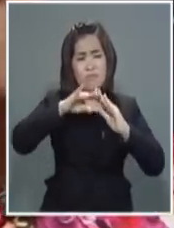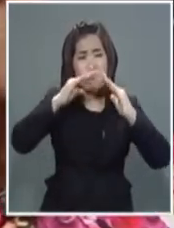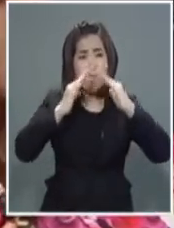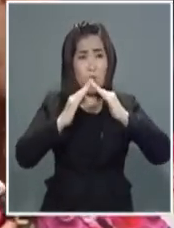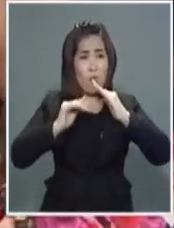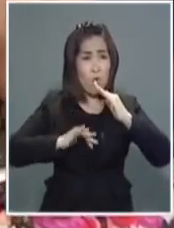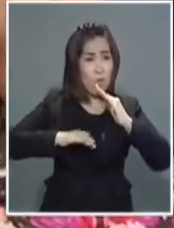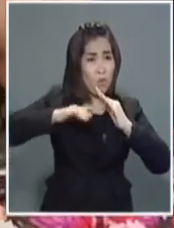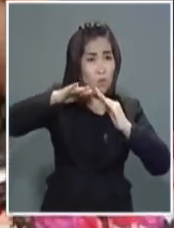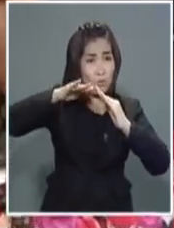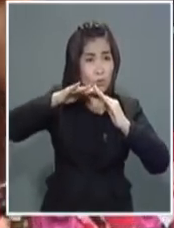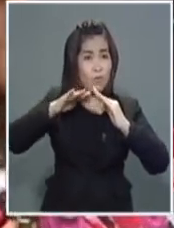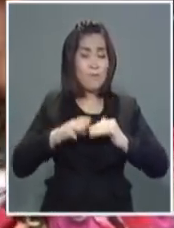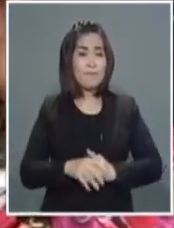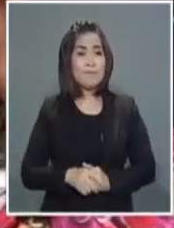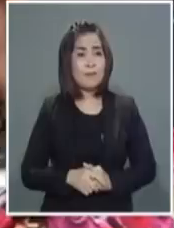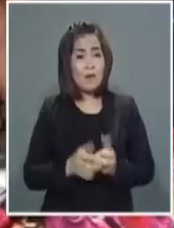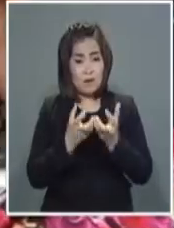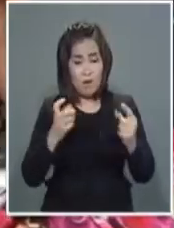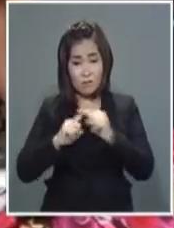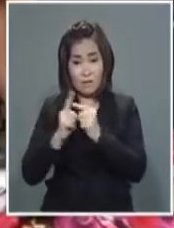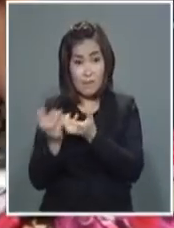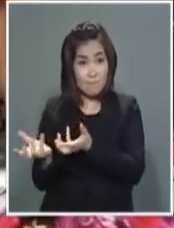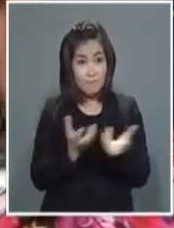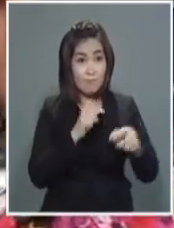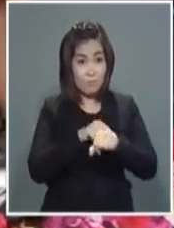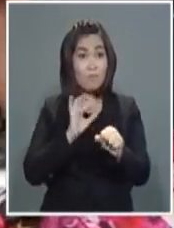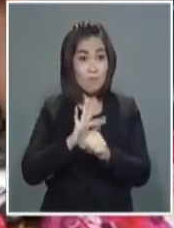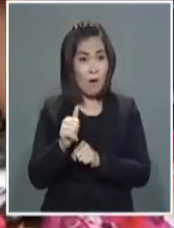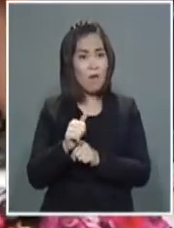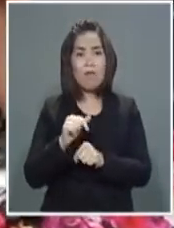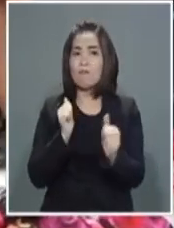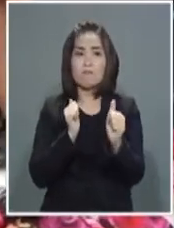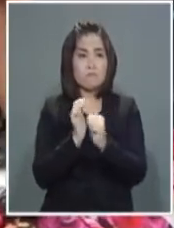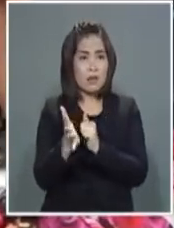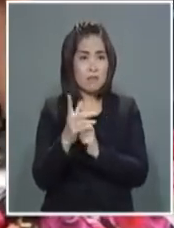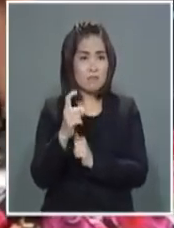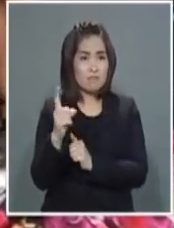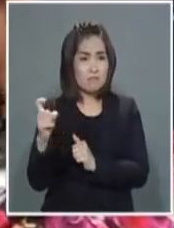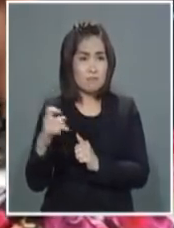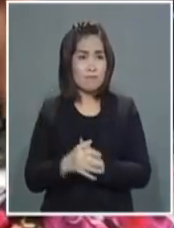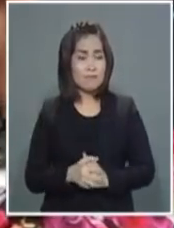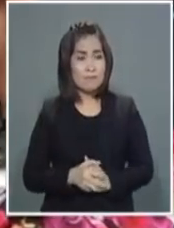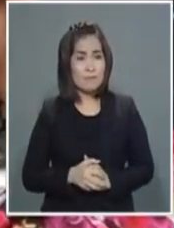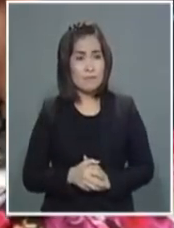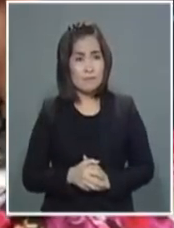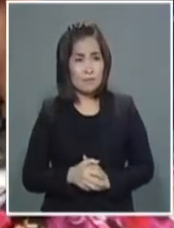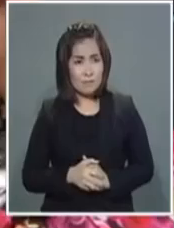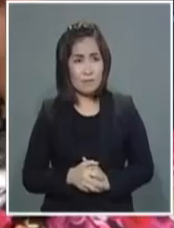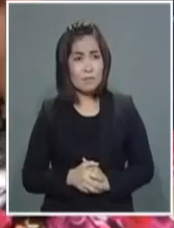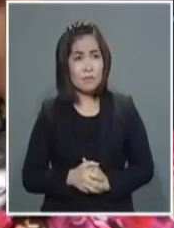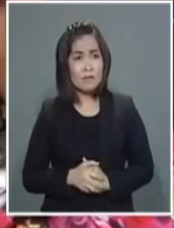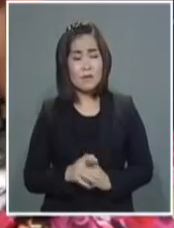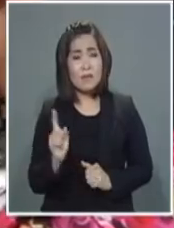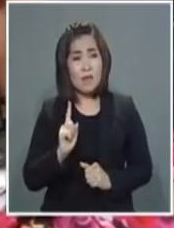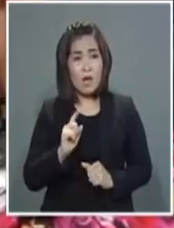าคอกไล่เก็บทันไหมคะ ไม่ทันตียุก็ยุตีป่าก็ป่าตีป่าได้ก็ป่า